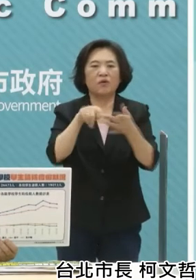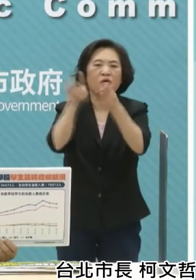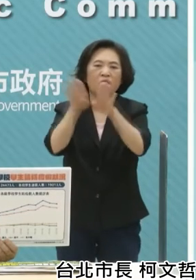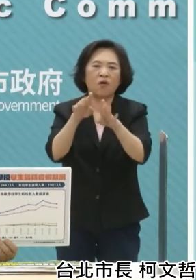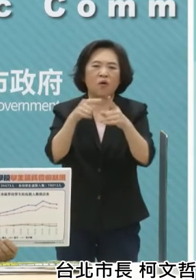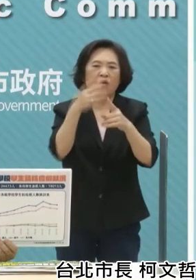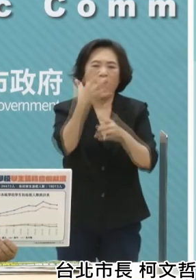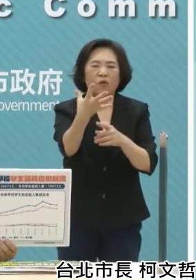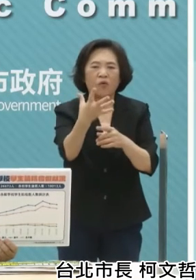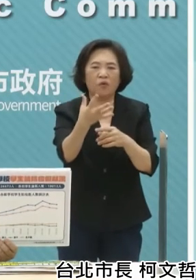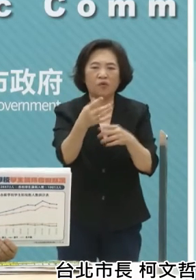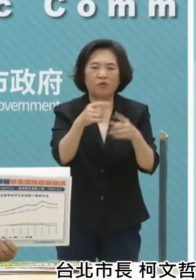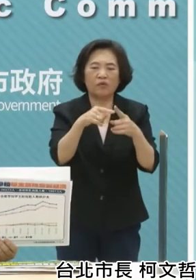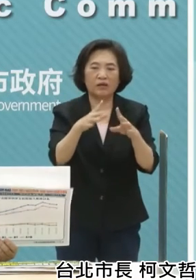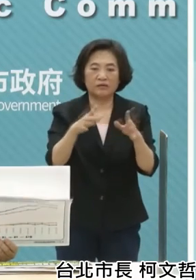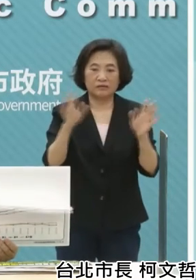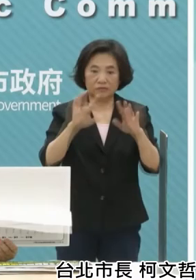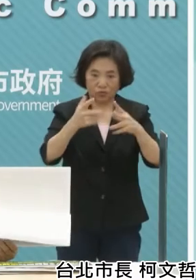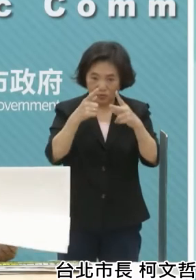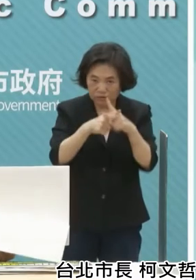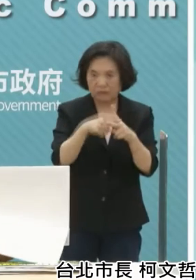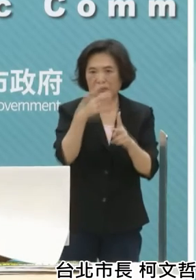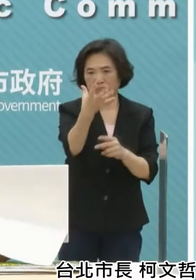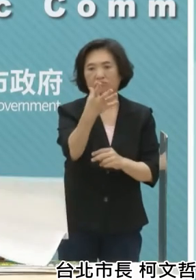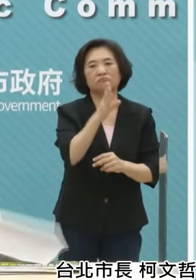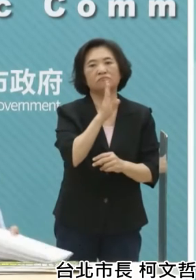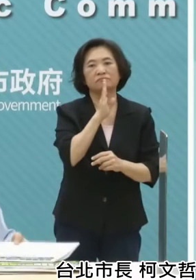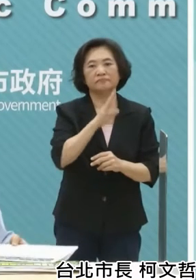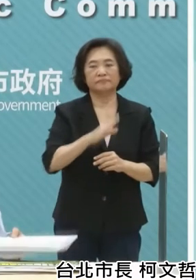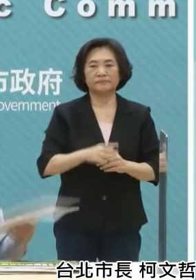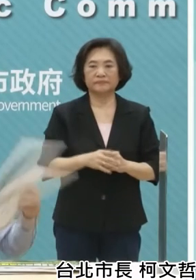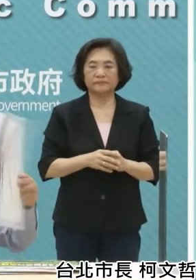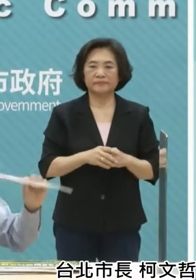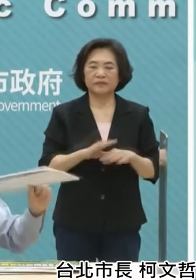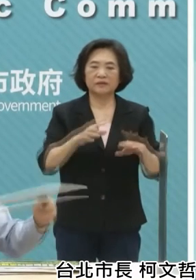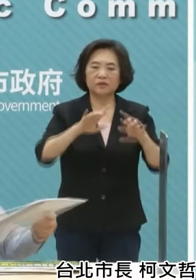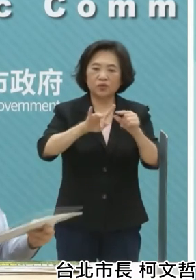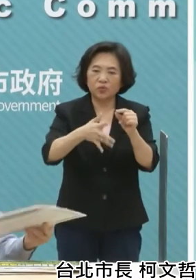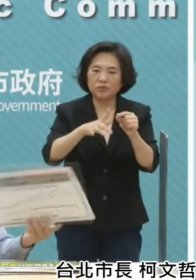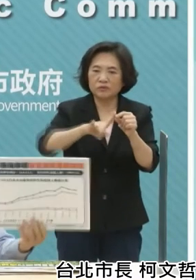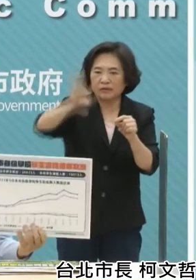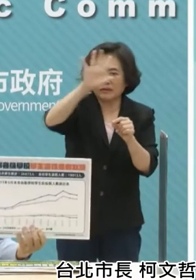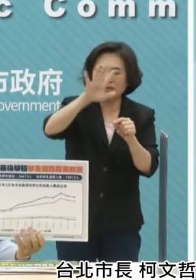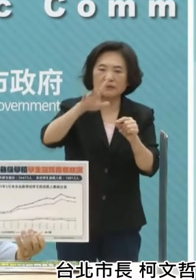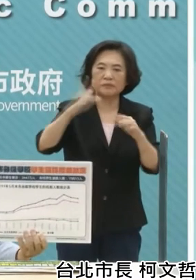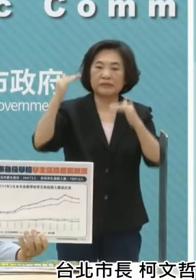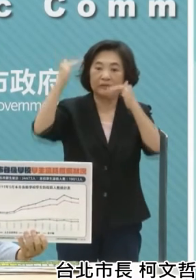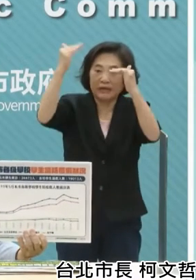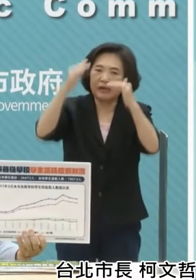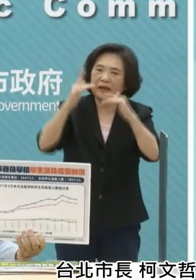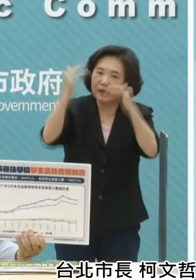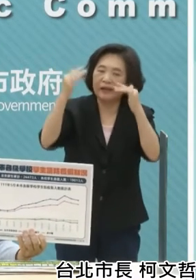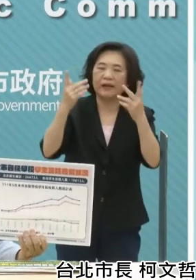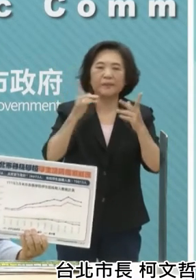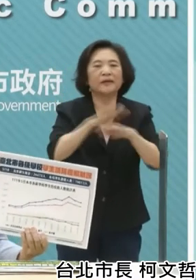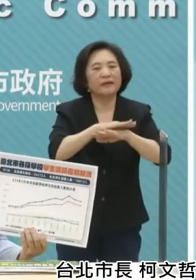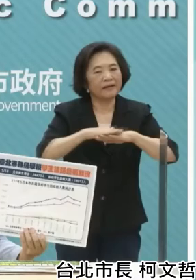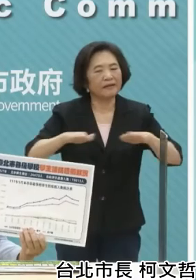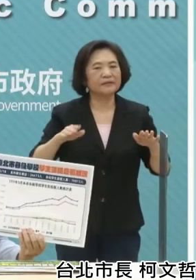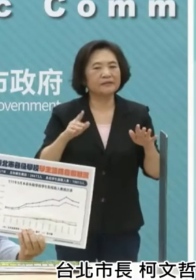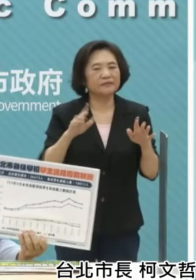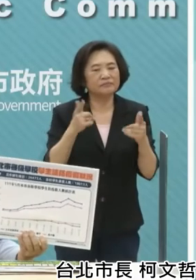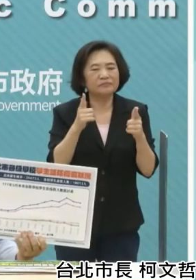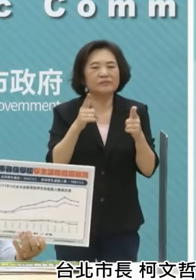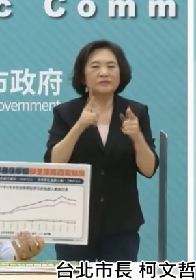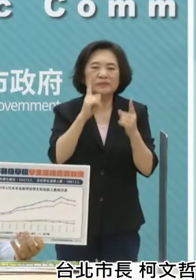请假，你知道，特别是小学生的，感觉上好像国中高中爸妈还比较安全的，比较不是比较